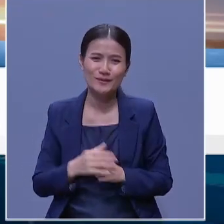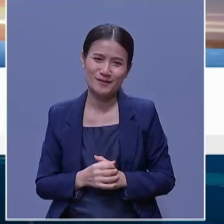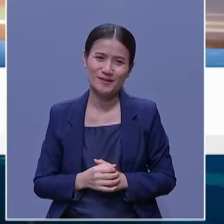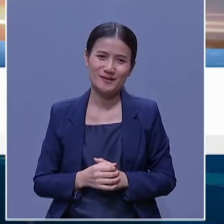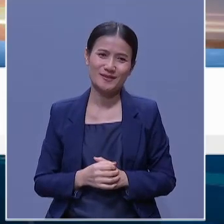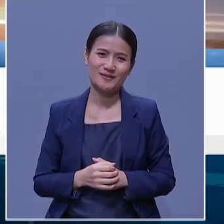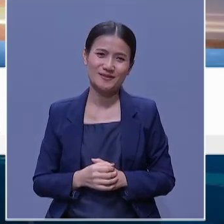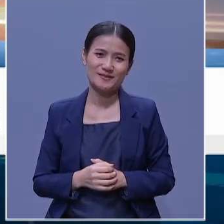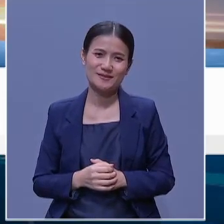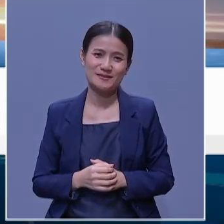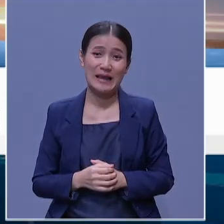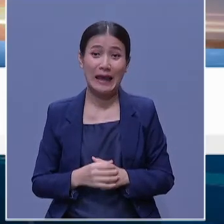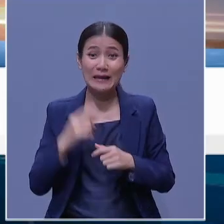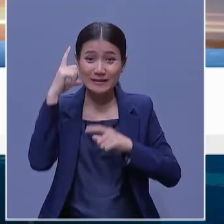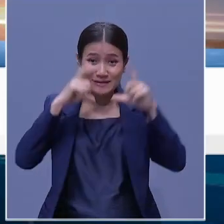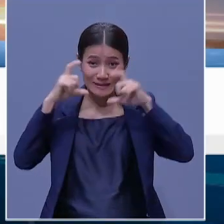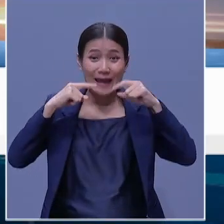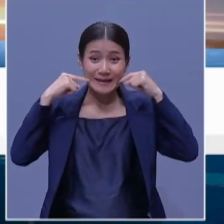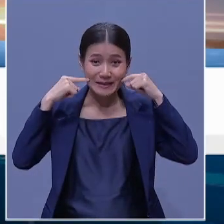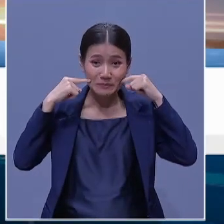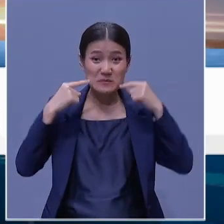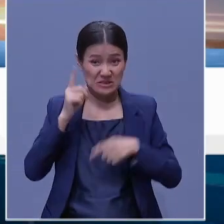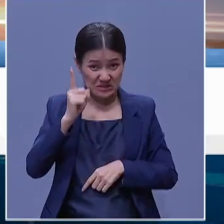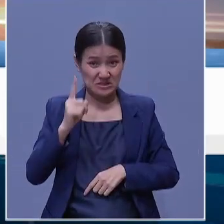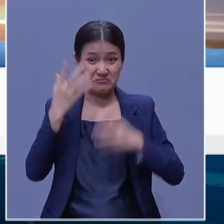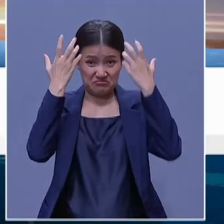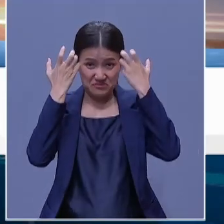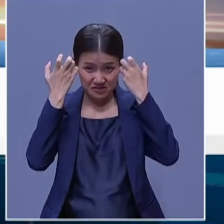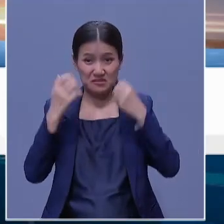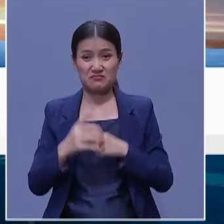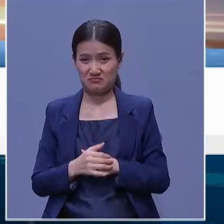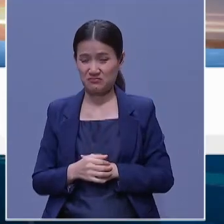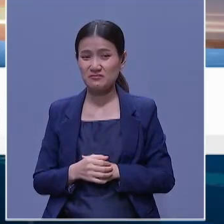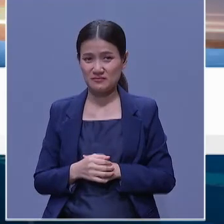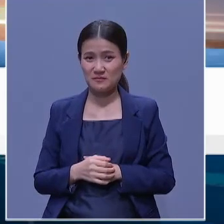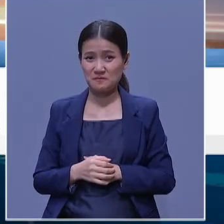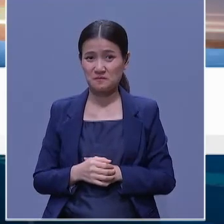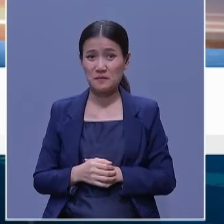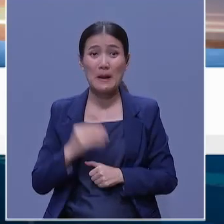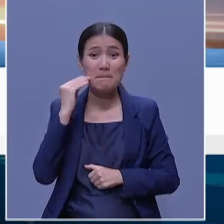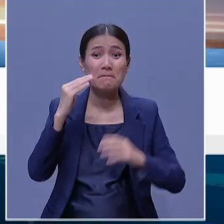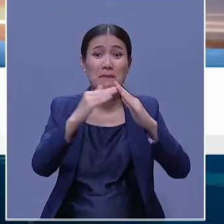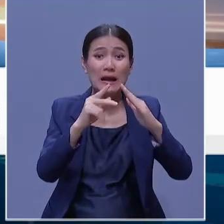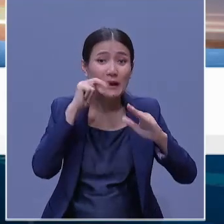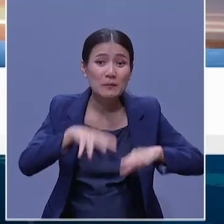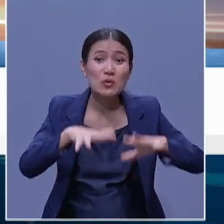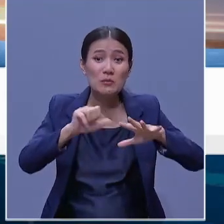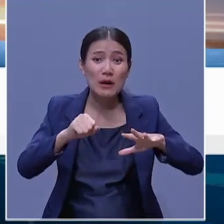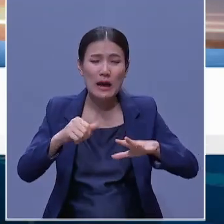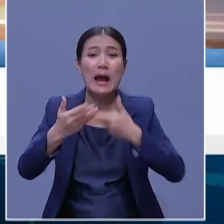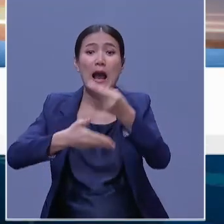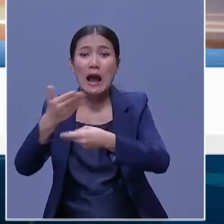เห็นยิ้มแต่รู้ว่าเครียดนะ โอ้นี่ก็บ้านท่วมขนาดนี้ค่ะคือประกาศขายอย่างเงี้ยรู้แหละไม่มีใครมาซื้อหรอก